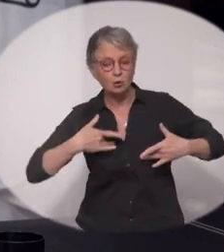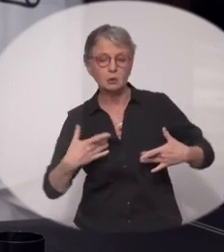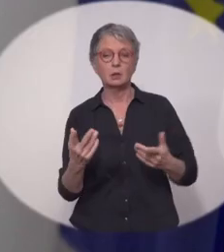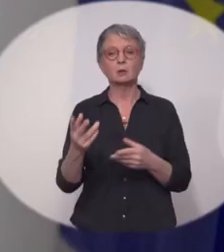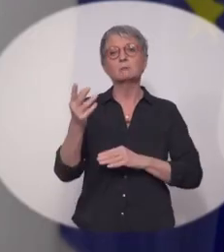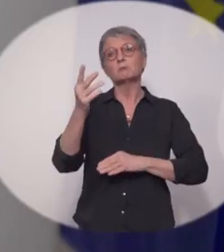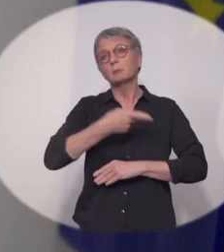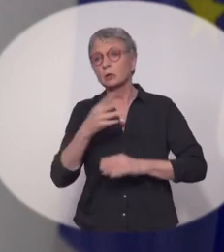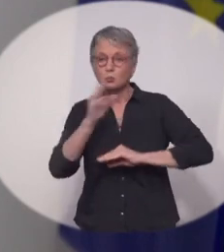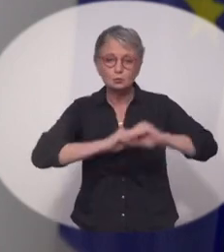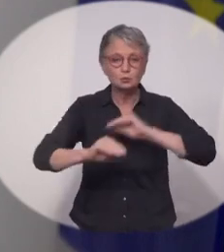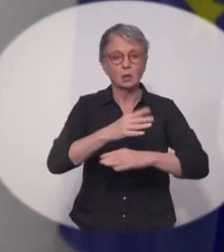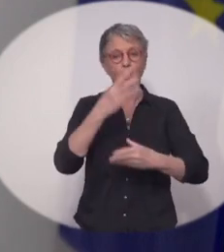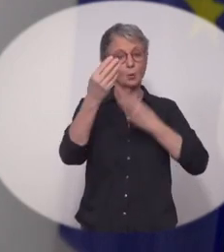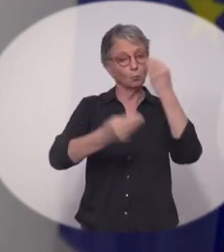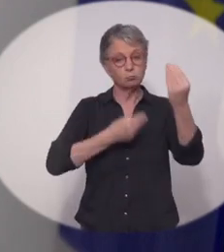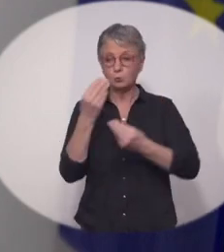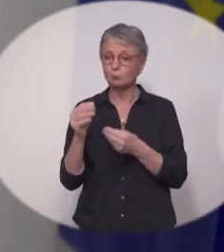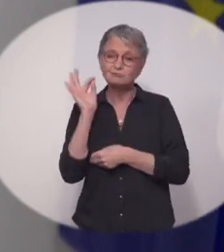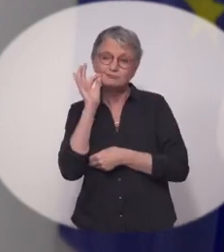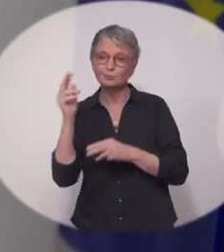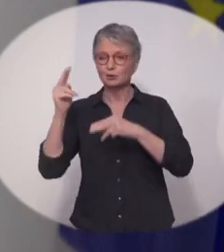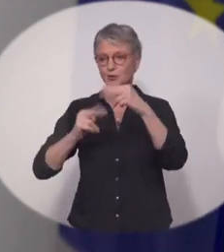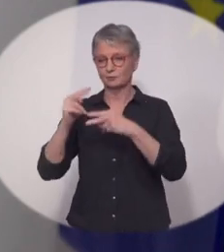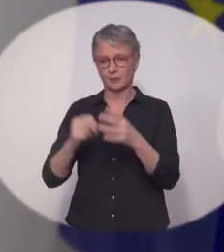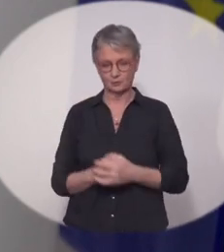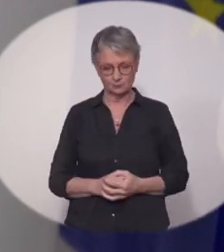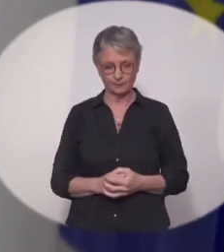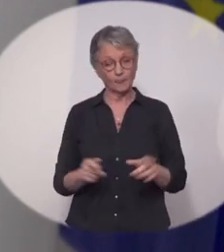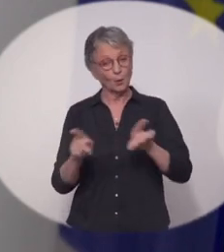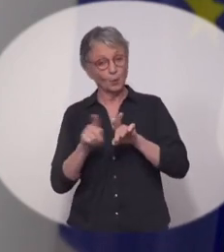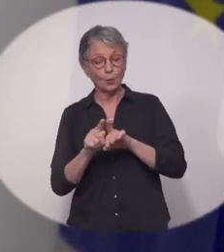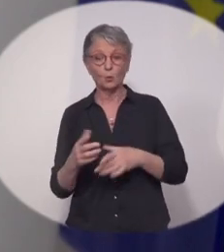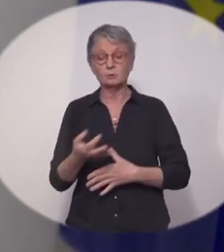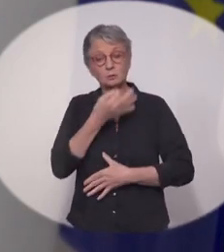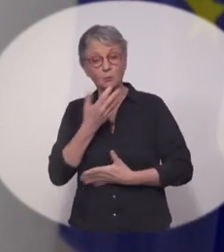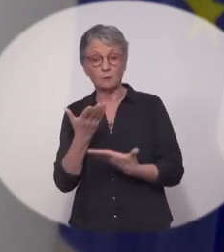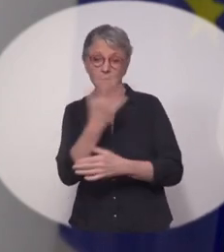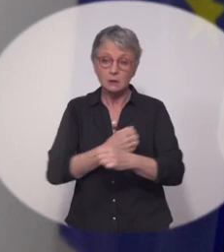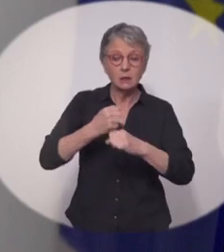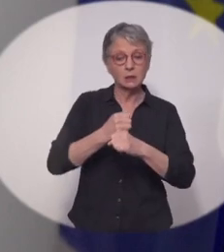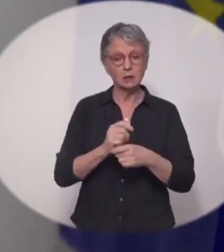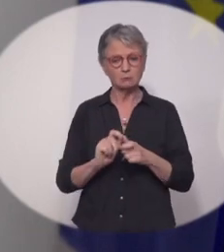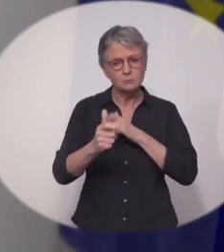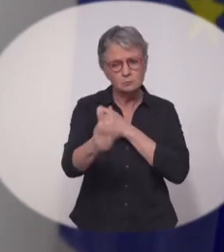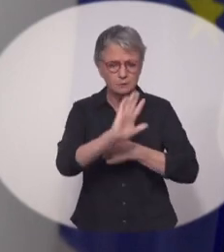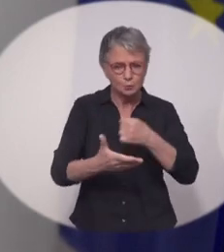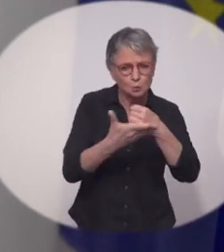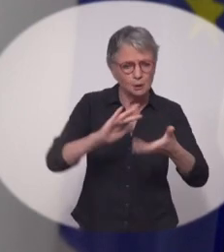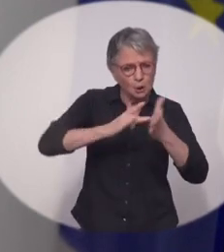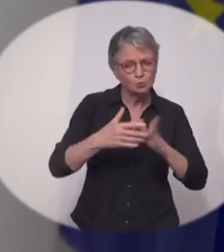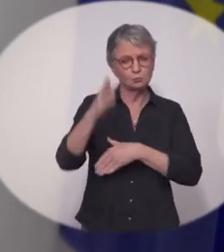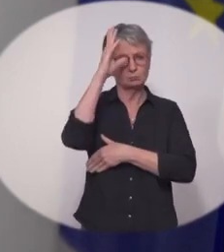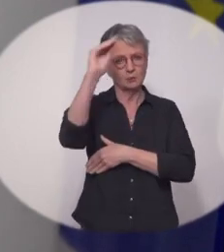social aux petites communes et intercommunalités que je salue nous avons également mise en oeuvre des dispositifs de soutien